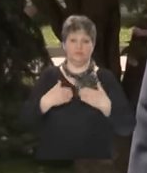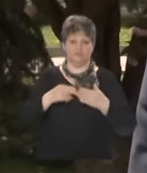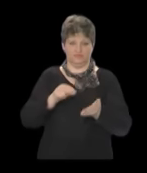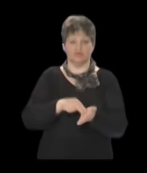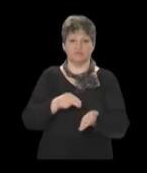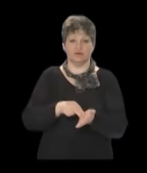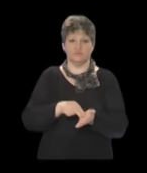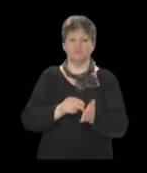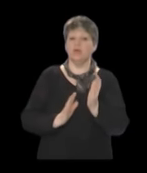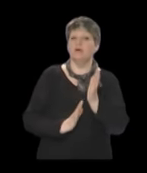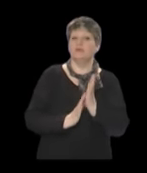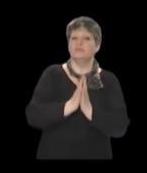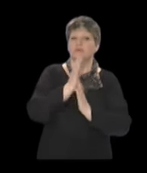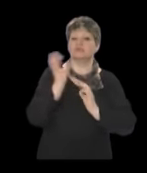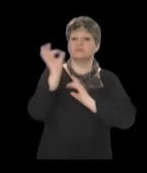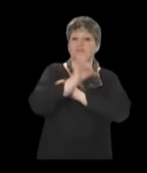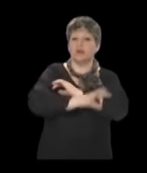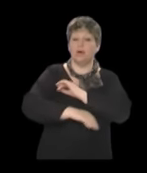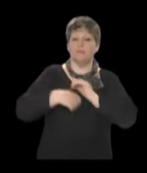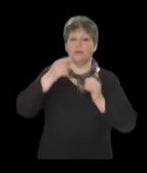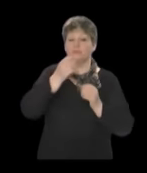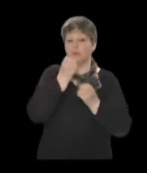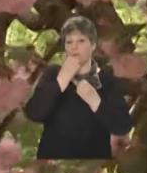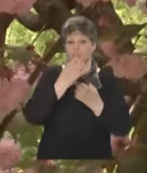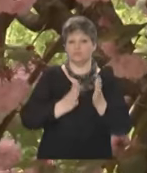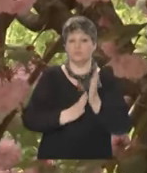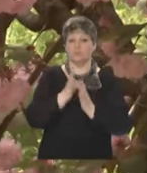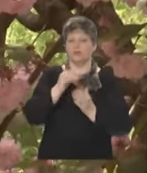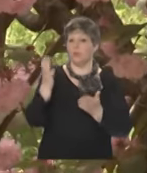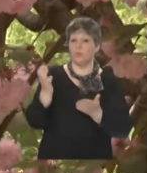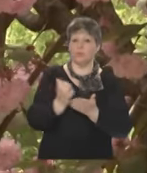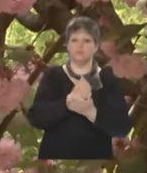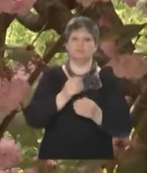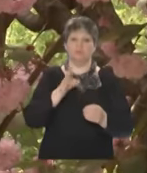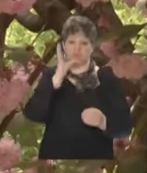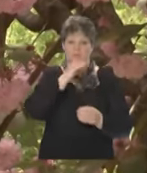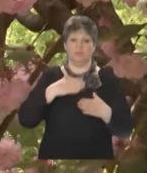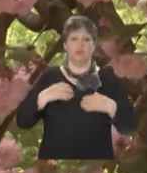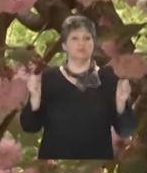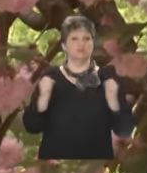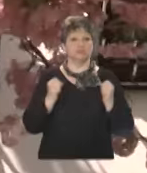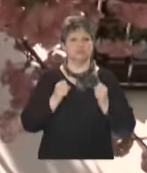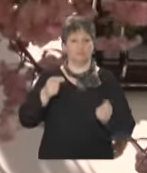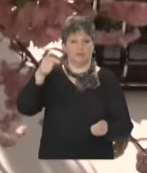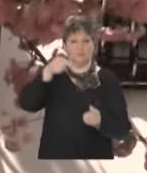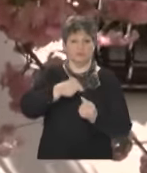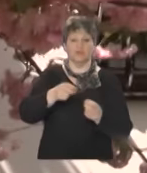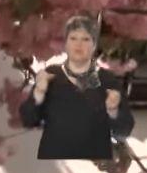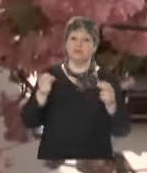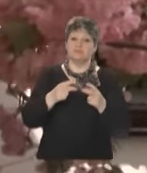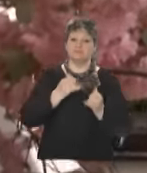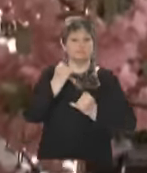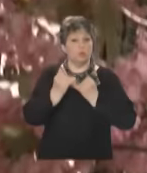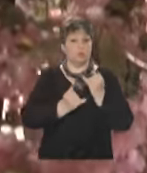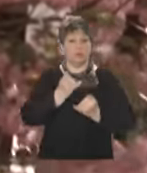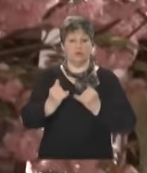нас. Вирощена Закарпатами сакура добре прижилася і досить успішно переносить наші зими. Спеціалісти